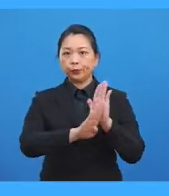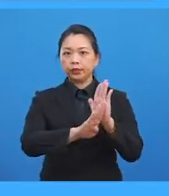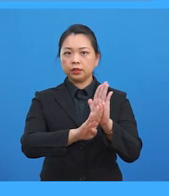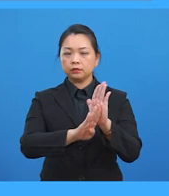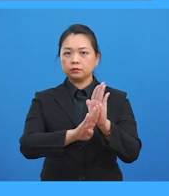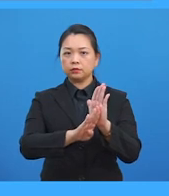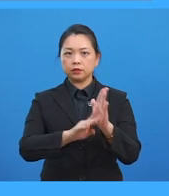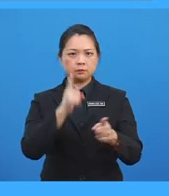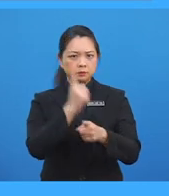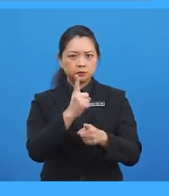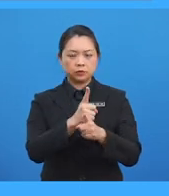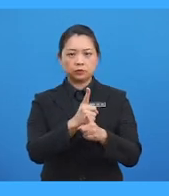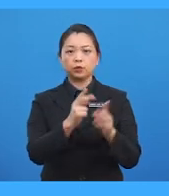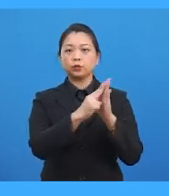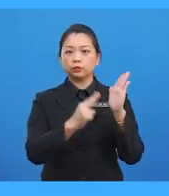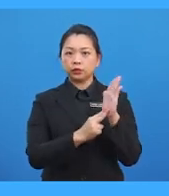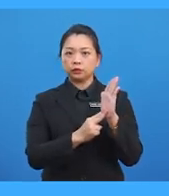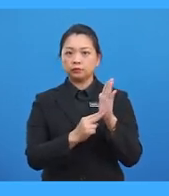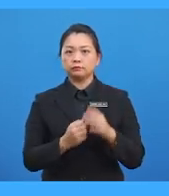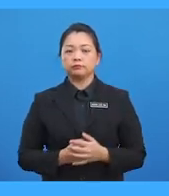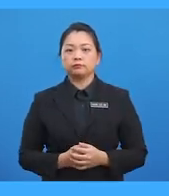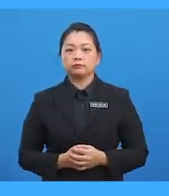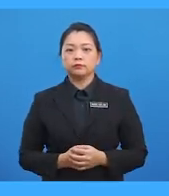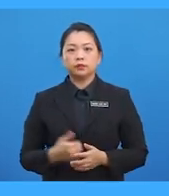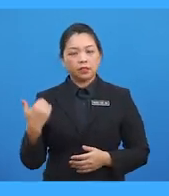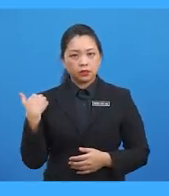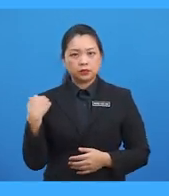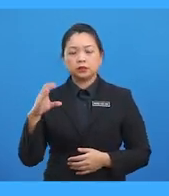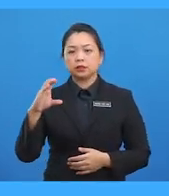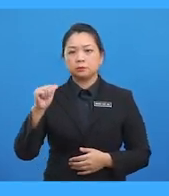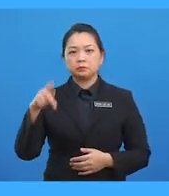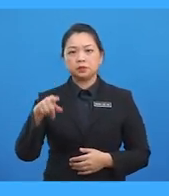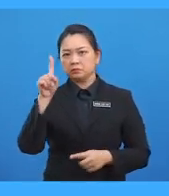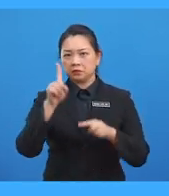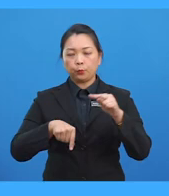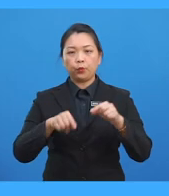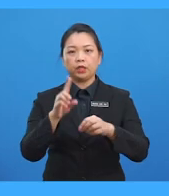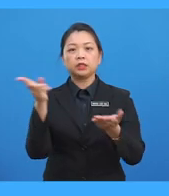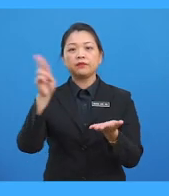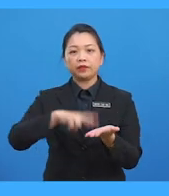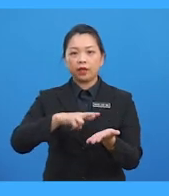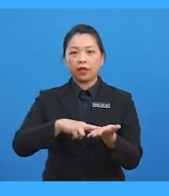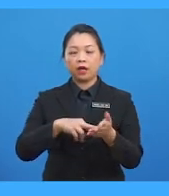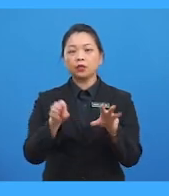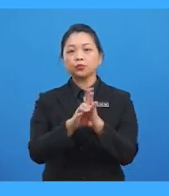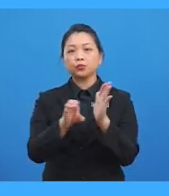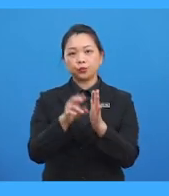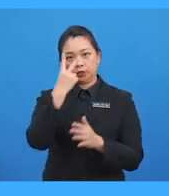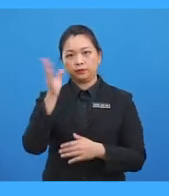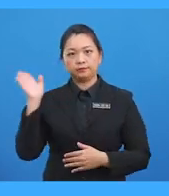hak eksklusif. Ada juga cap dagangan yang tidak boleh didaftarkan, iaitu Bulan Sabit